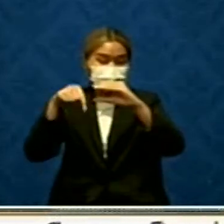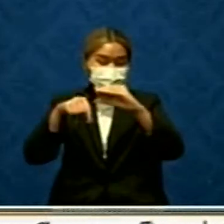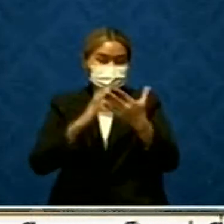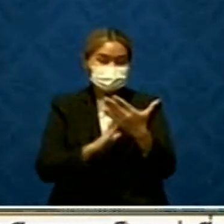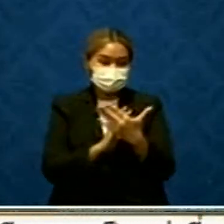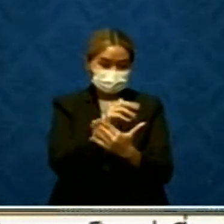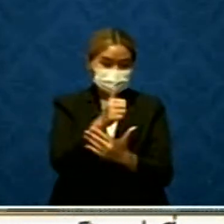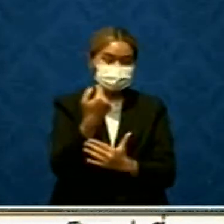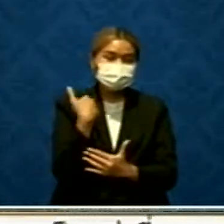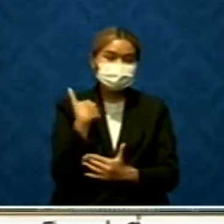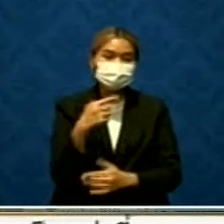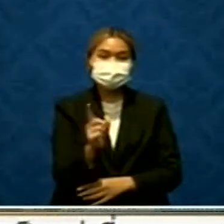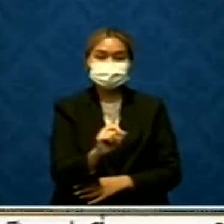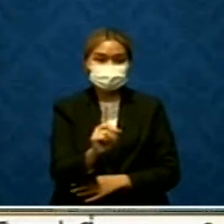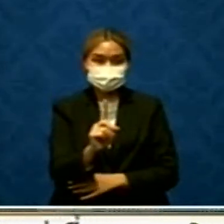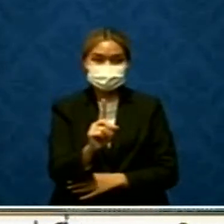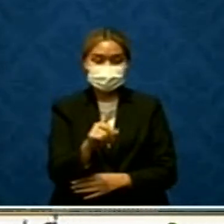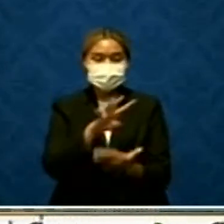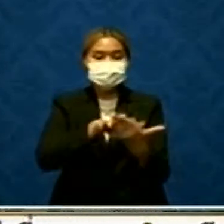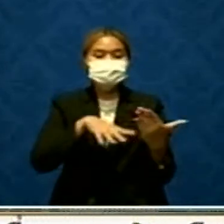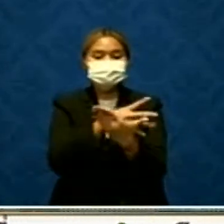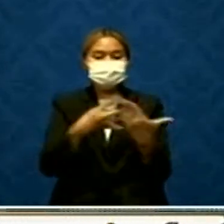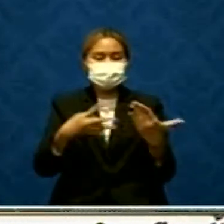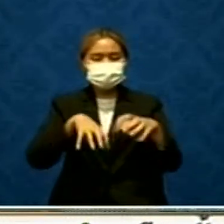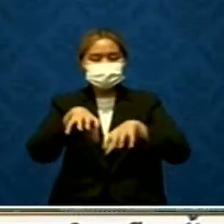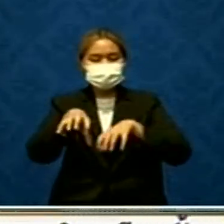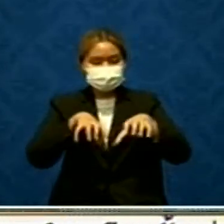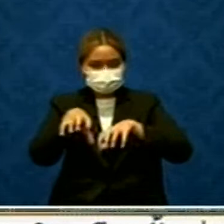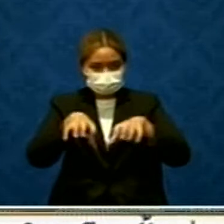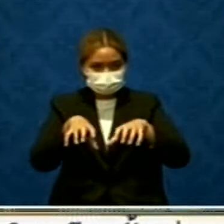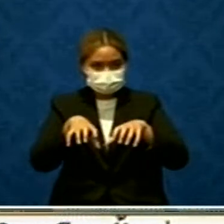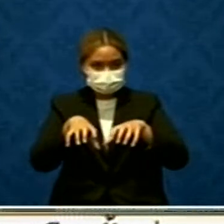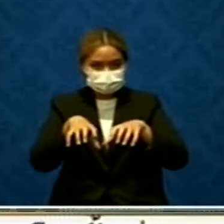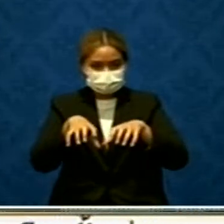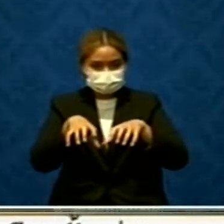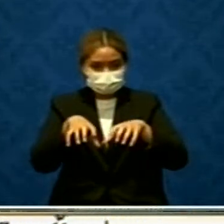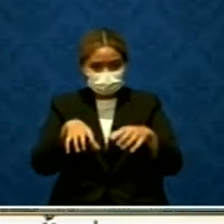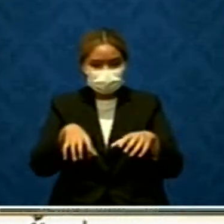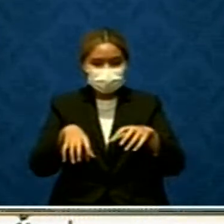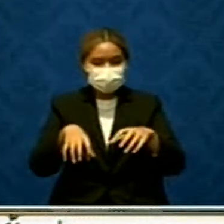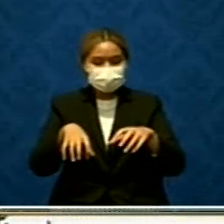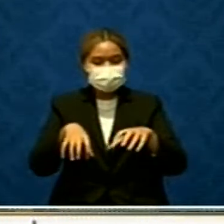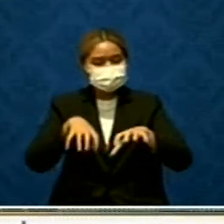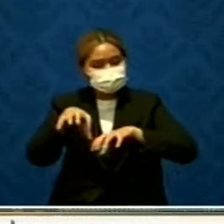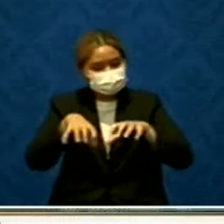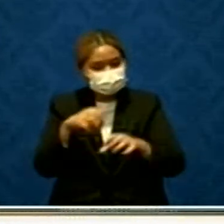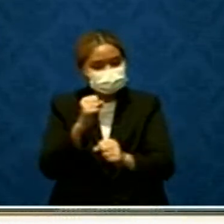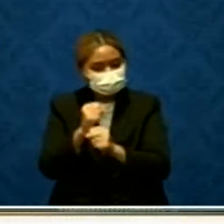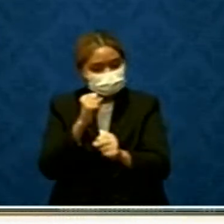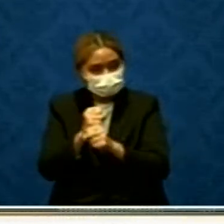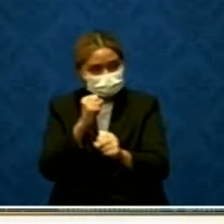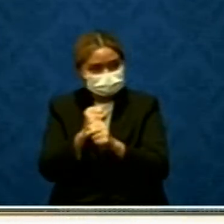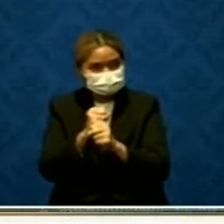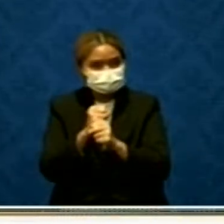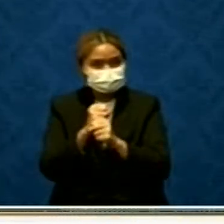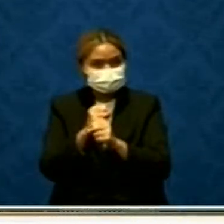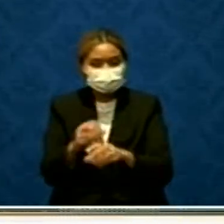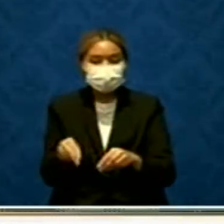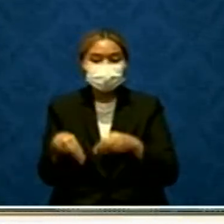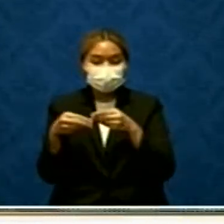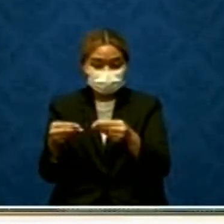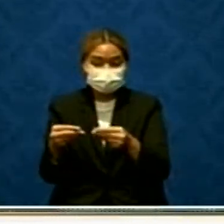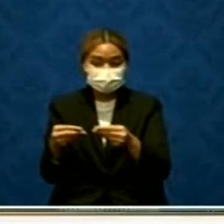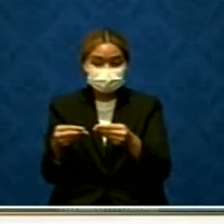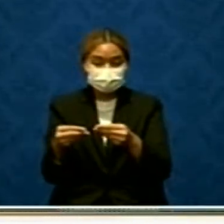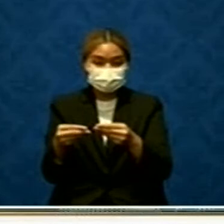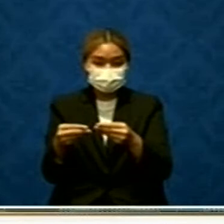การดำเนินในลักษณะของ business model นะครับในการบริหารแมนดริด นะครับรัฐบาลจะไม่มีการลงทุน